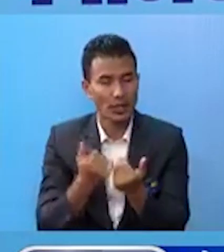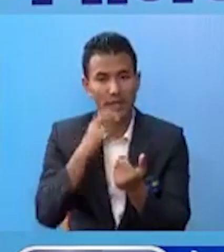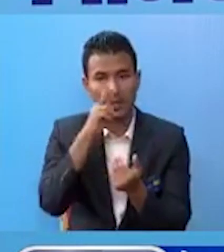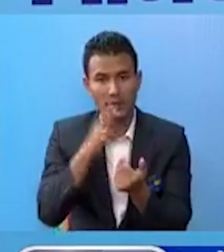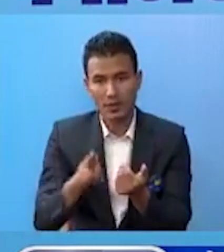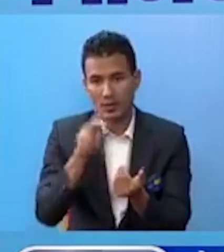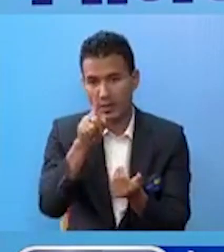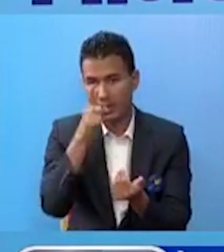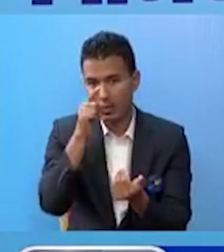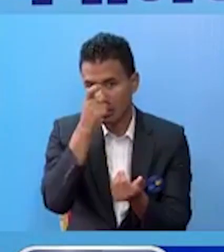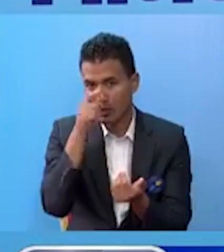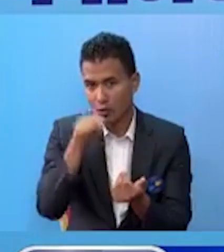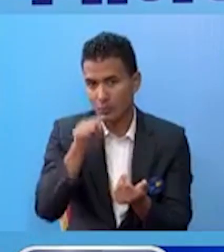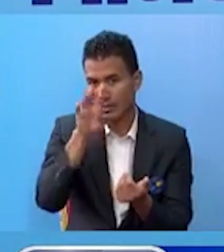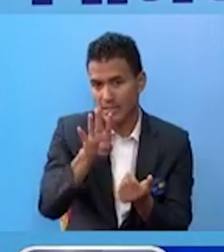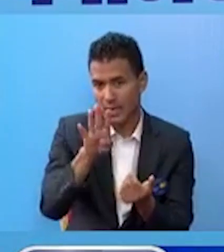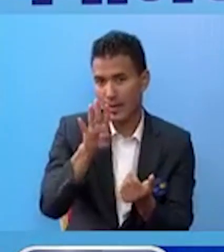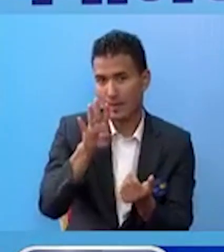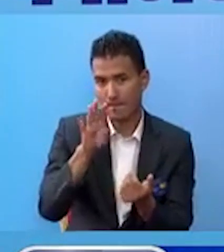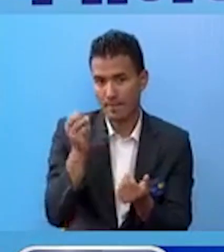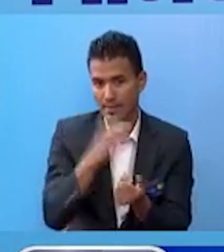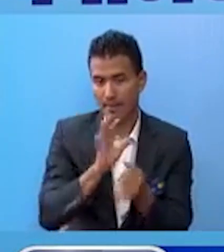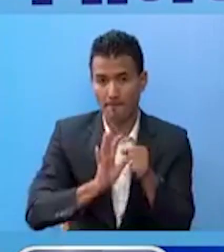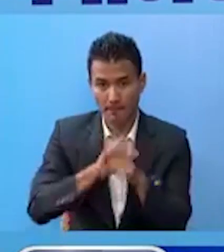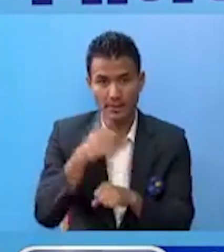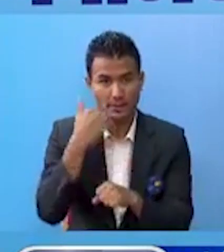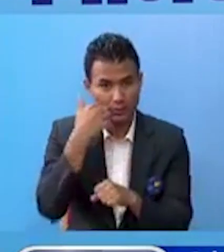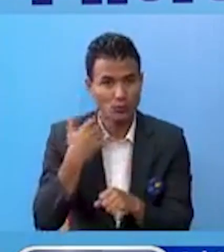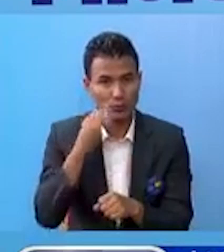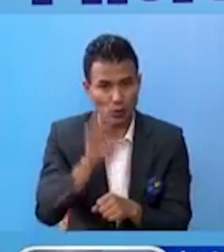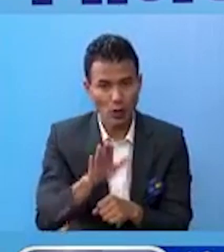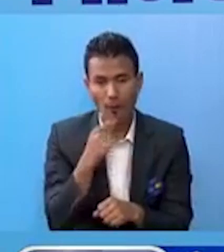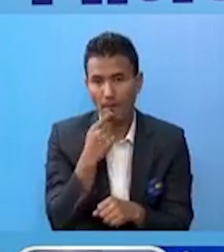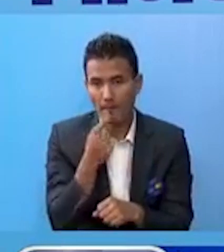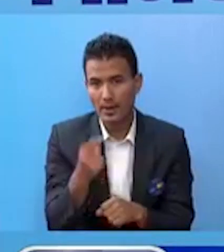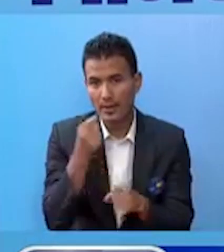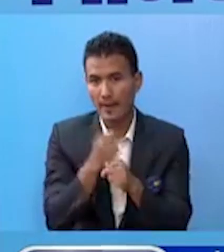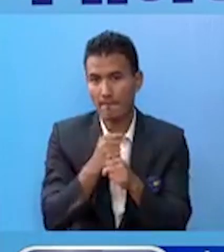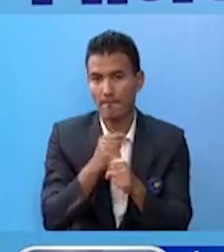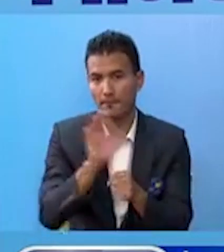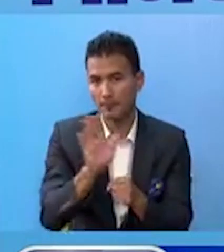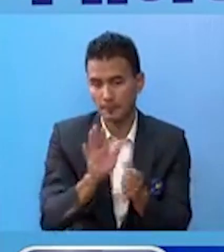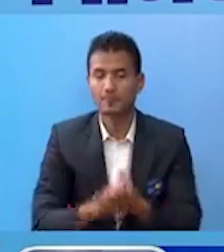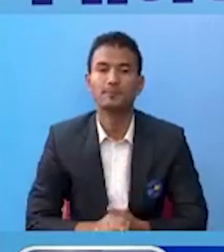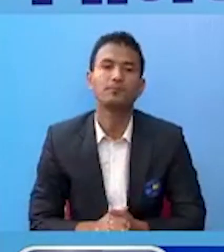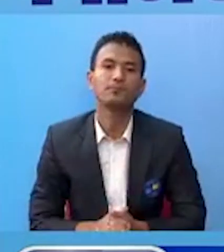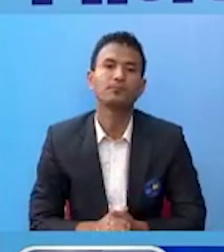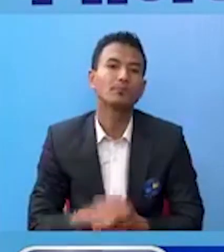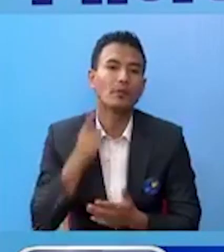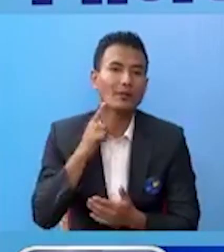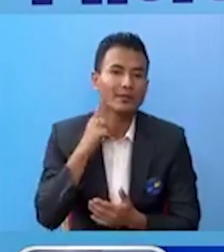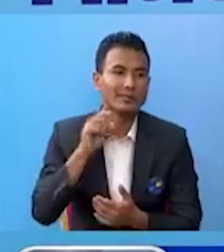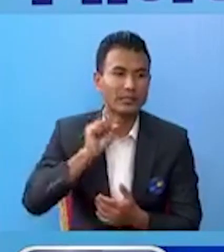100.4 डिग्री फरेनहाइट भन्दा बढी तापक्रम भएमा काममा नलगाउने,